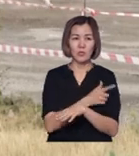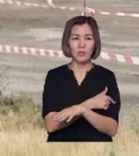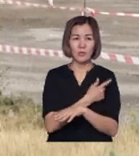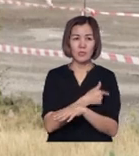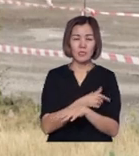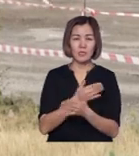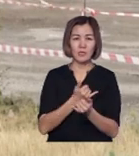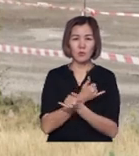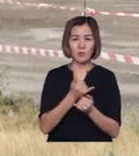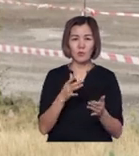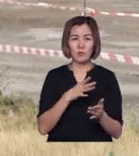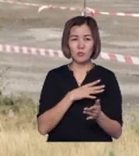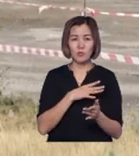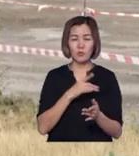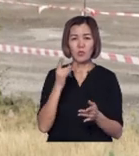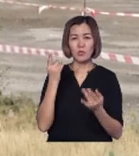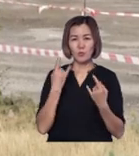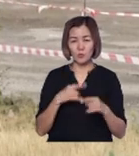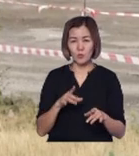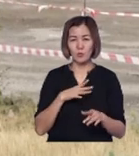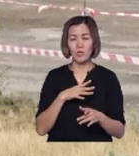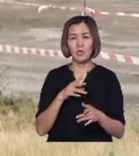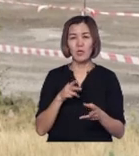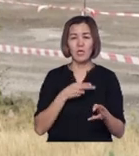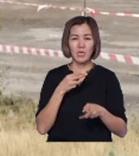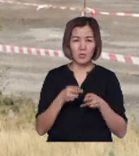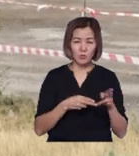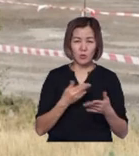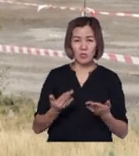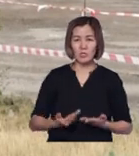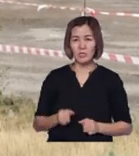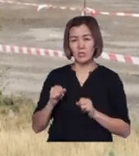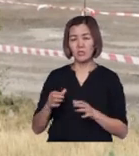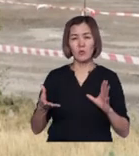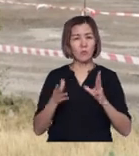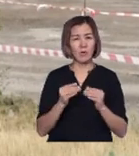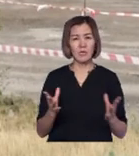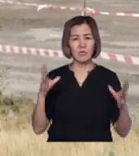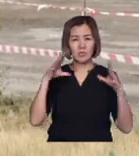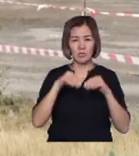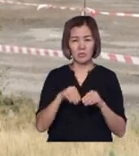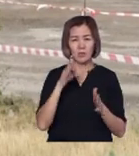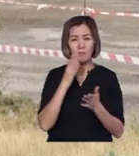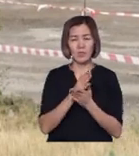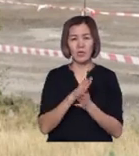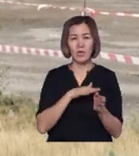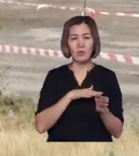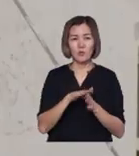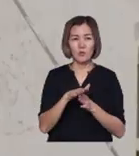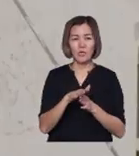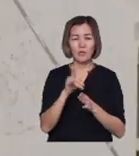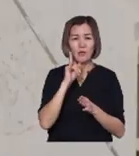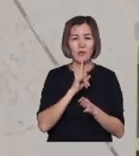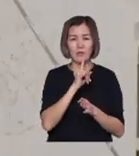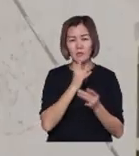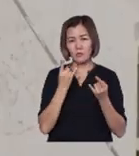көрсетілуде, перзентханада, хирургияда, реанимацияда, жан сақтау бөлімінде бәрі де сол жерде орнатылған. Қазір толыққанды әйелдер